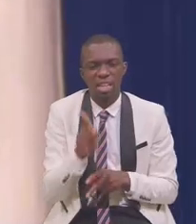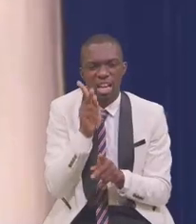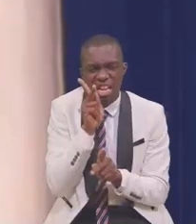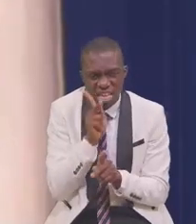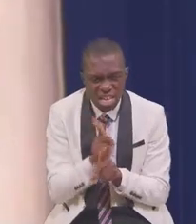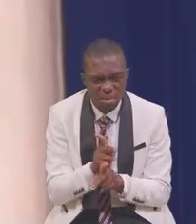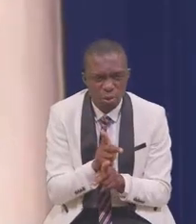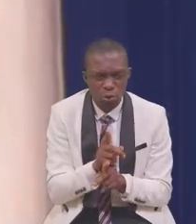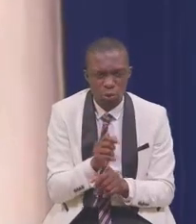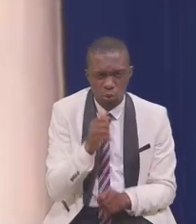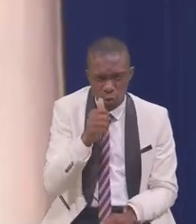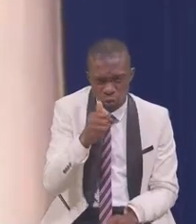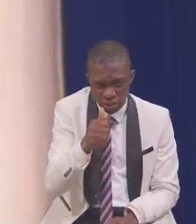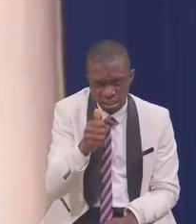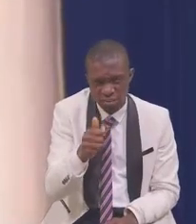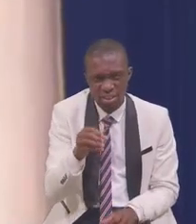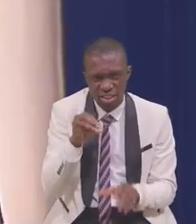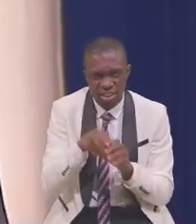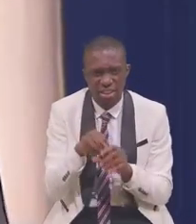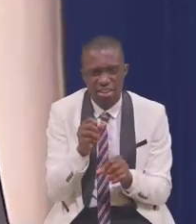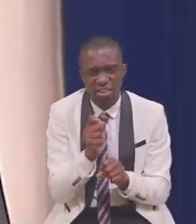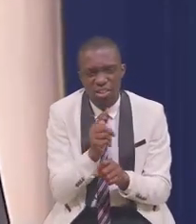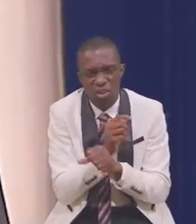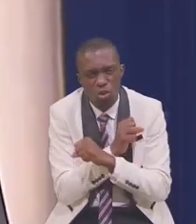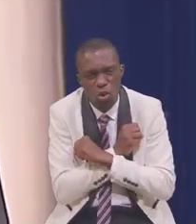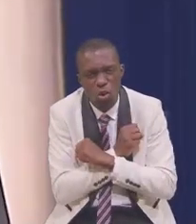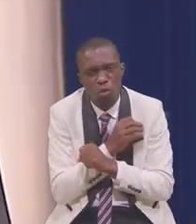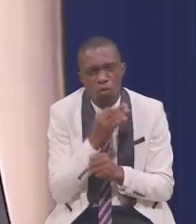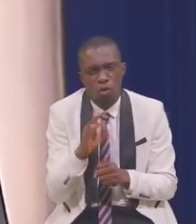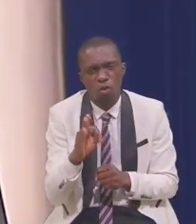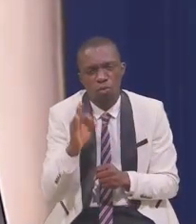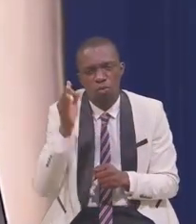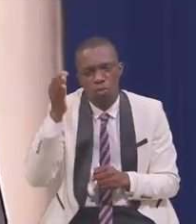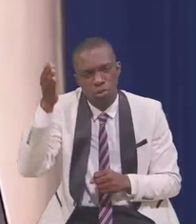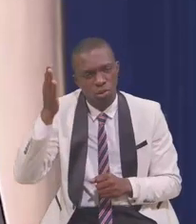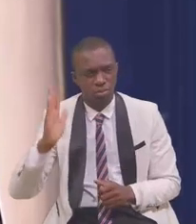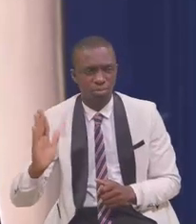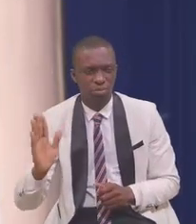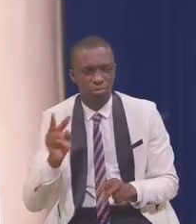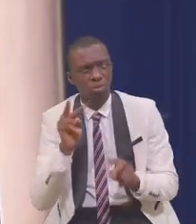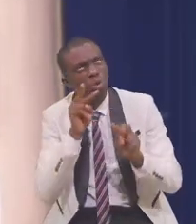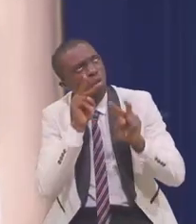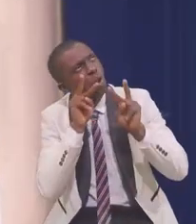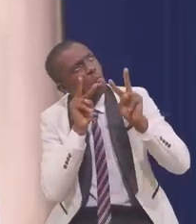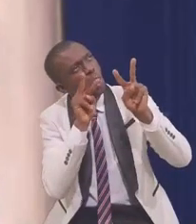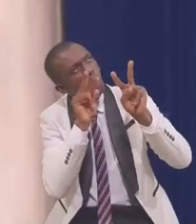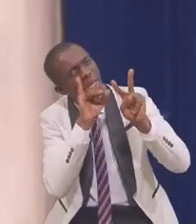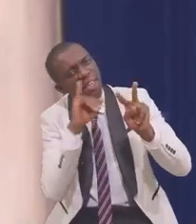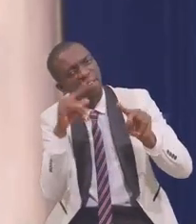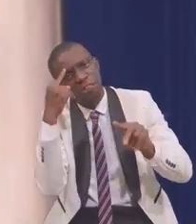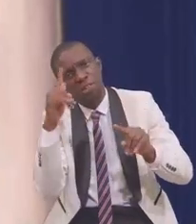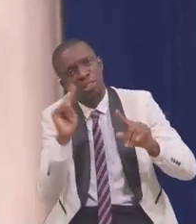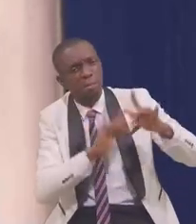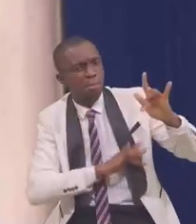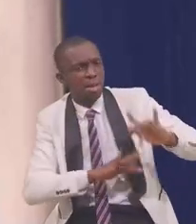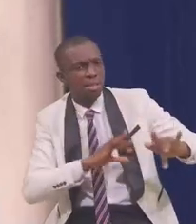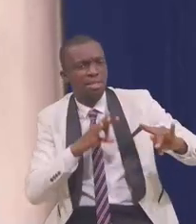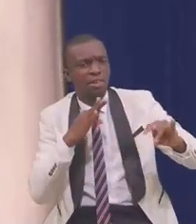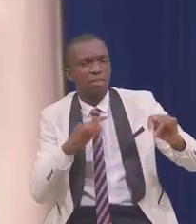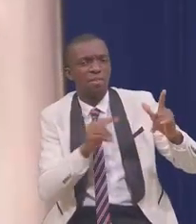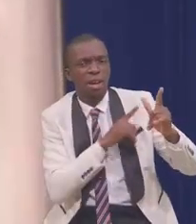Dieu. Maintenez-vous dans l'amour de Dieu en attendant la miséricorde de notre Seigneur Jésus pour la